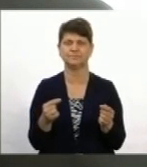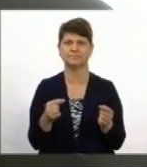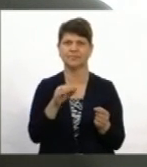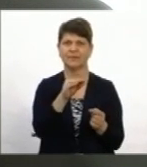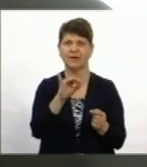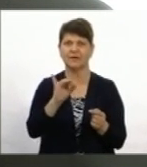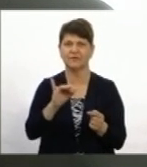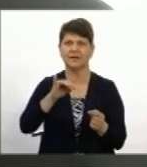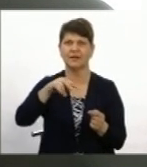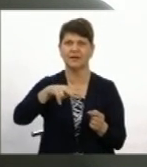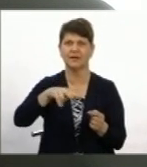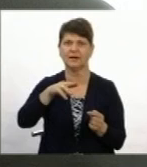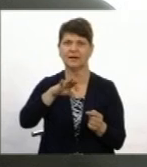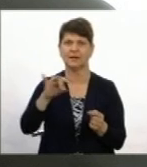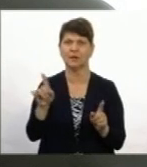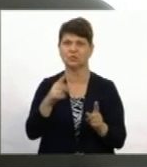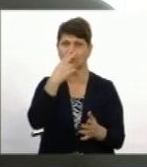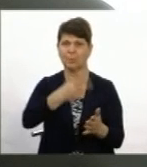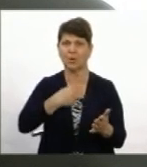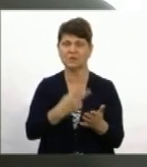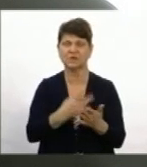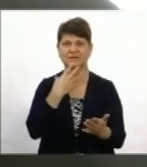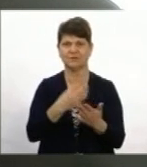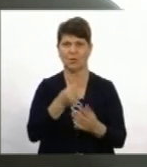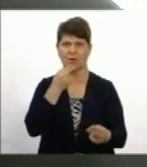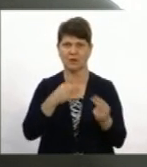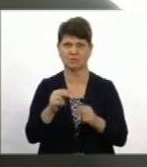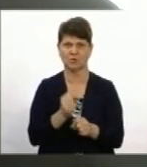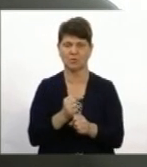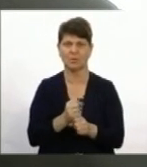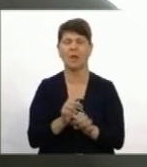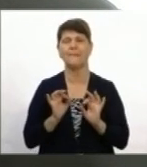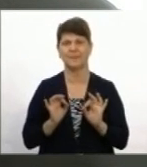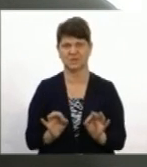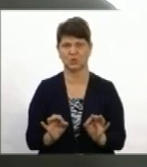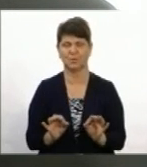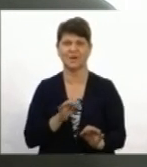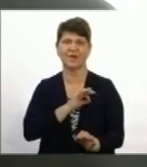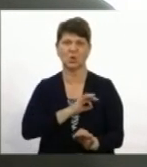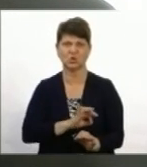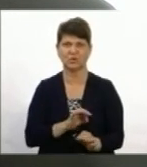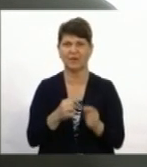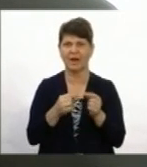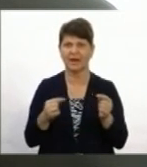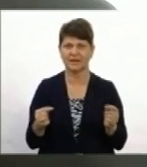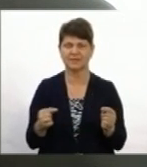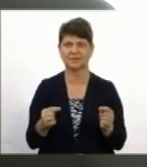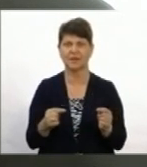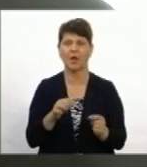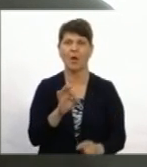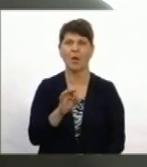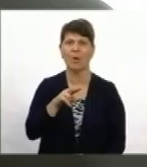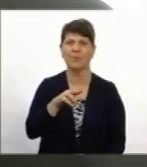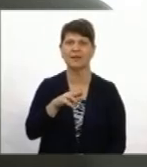фільтри для того, щоб відобразити краще свою роботу. Безумовно, що використовувалися і різні оптимізатори для того,